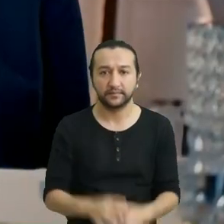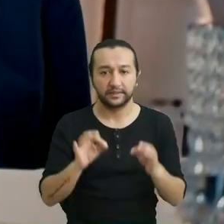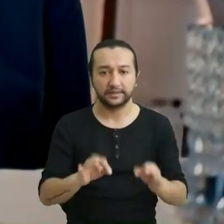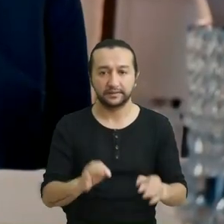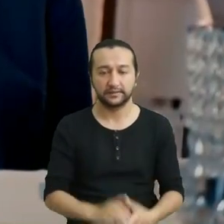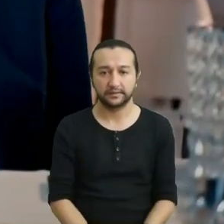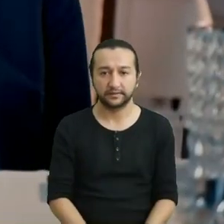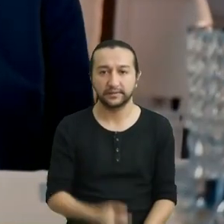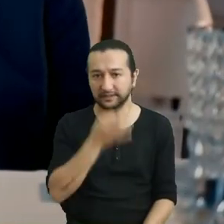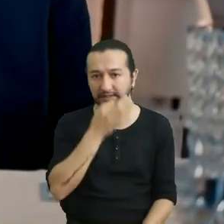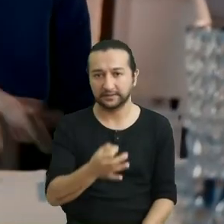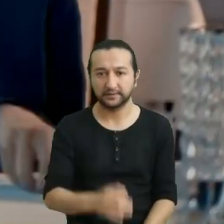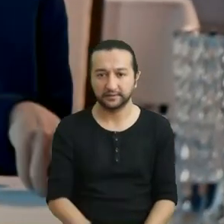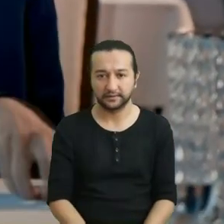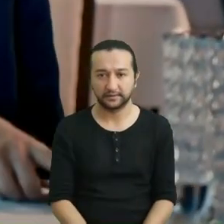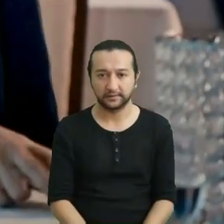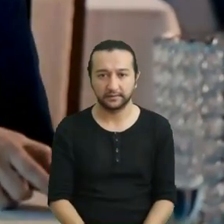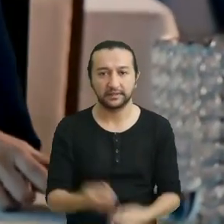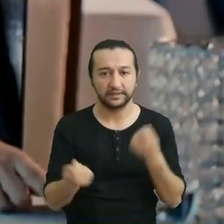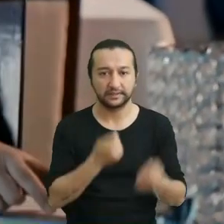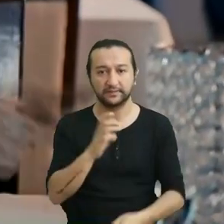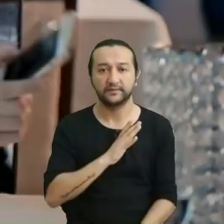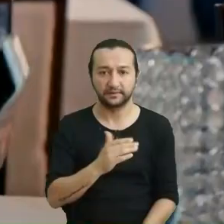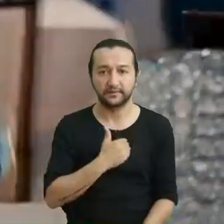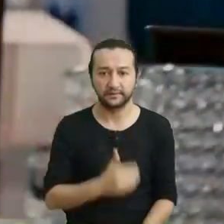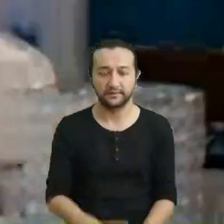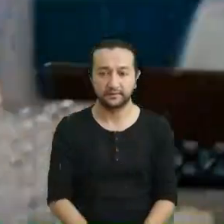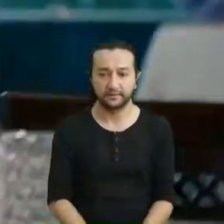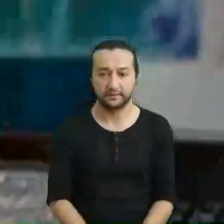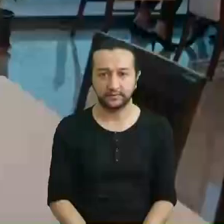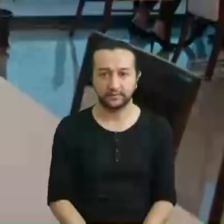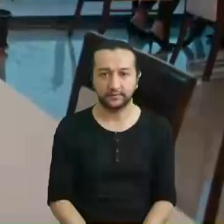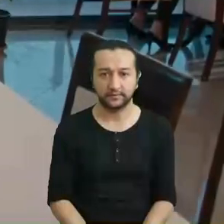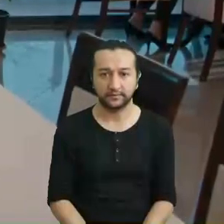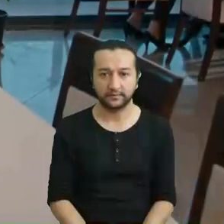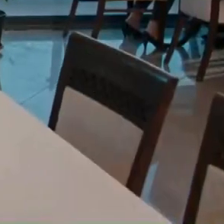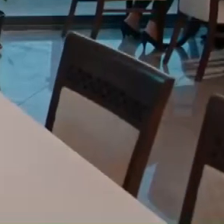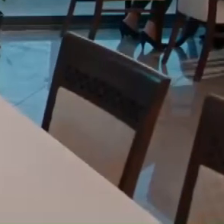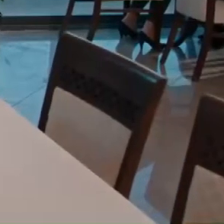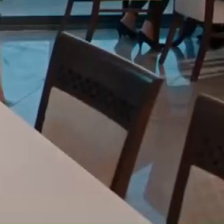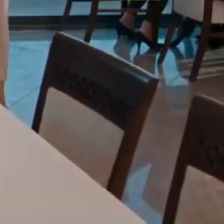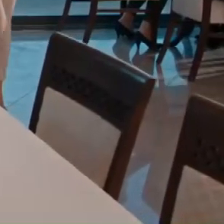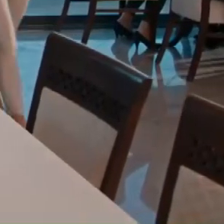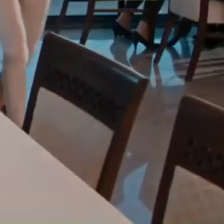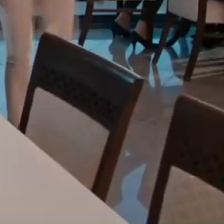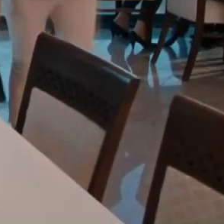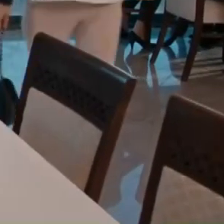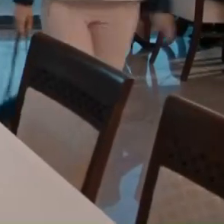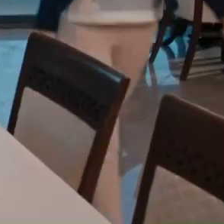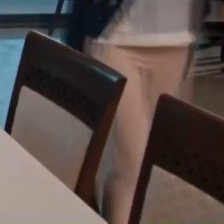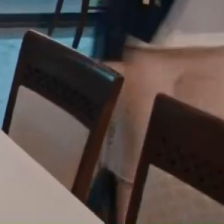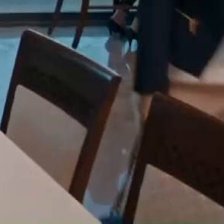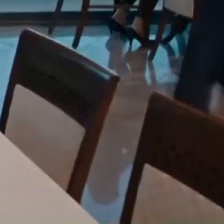Şimdi izninizle. İşim var da. Masadan telefonunu, sandalyeden de çantasını alıp